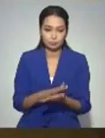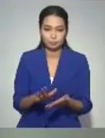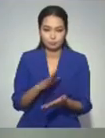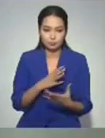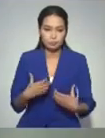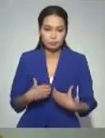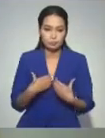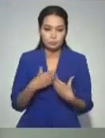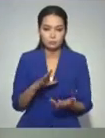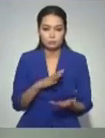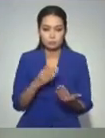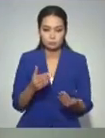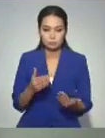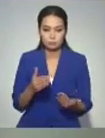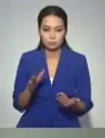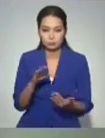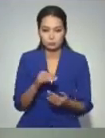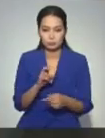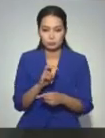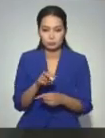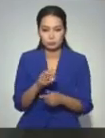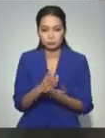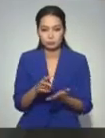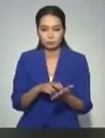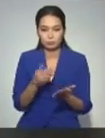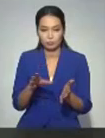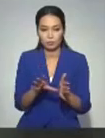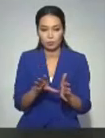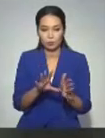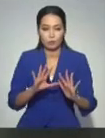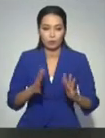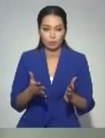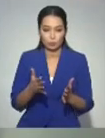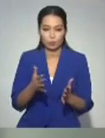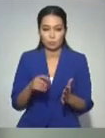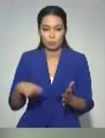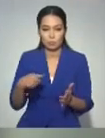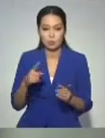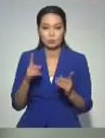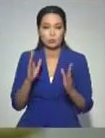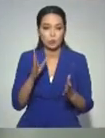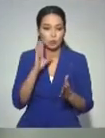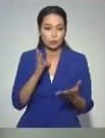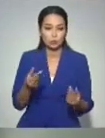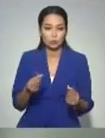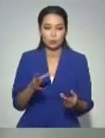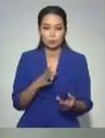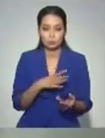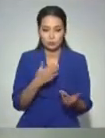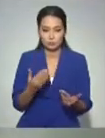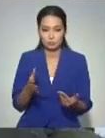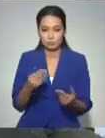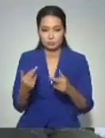тазалайды. Машинкаларын қосуға қорқып отырмын, потому что тоқтың бәрін задевать еткен су. Машинка істемей қалса білмеймін, енді ол мынандай дүние машиналар